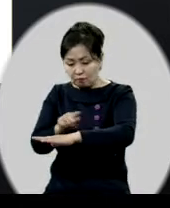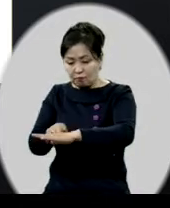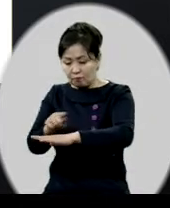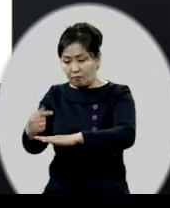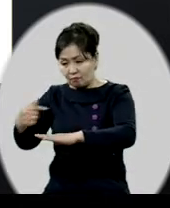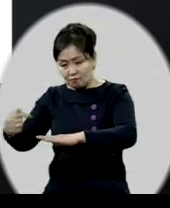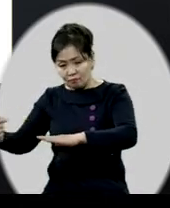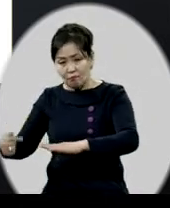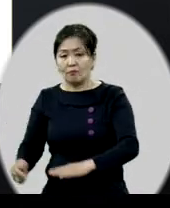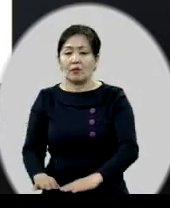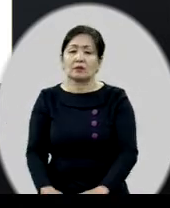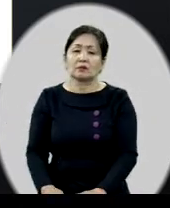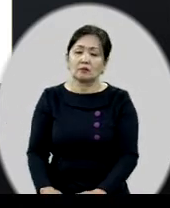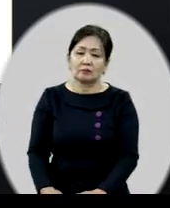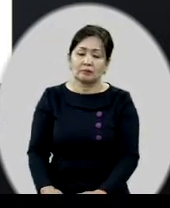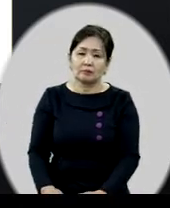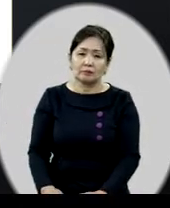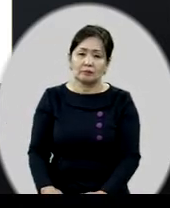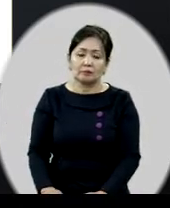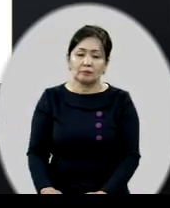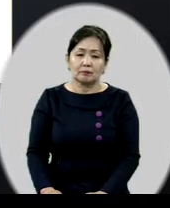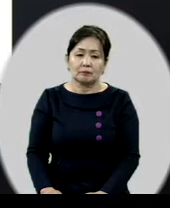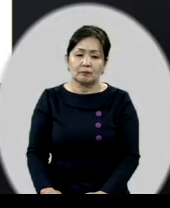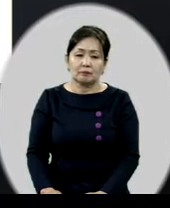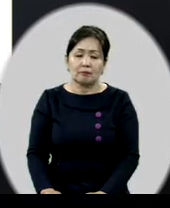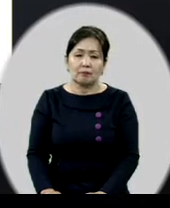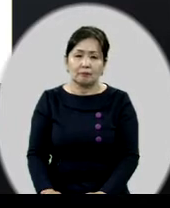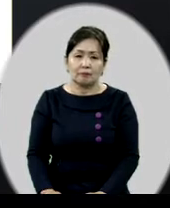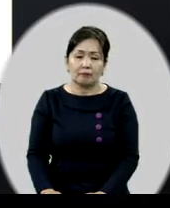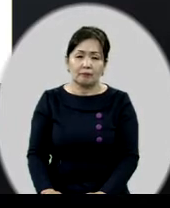Байхгүй. Бодолтой тэмдэгтээ хийгээрэй хүүхдүүдээ.